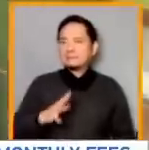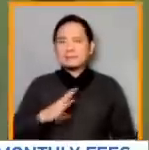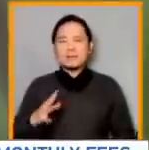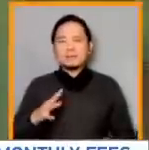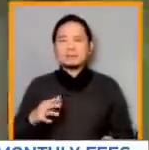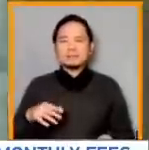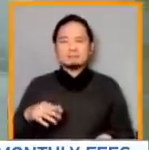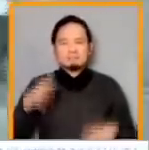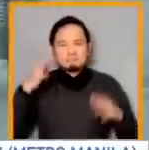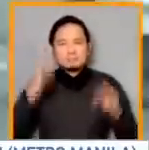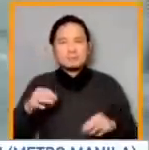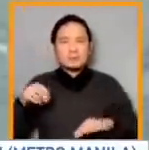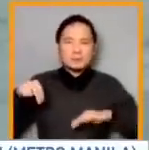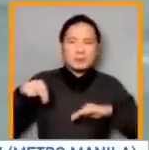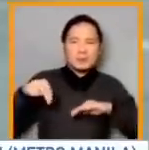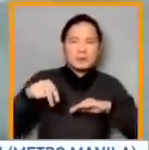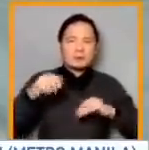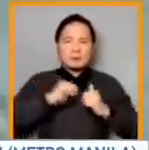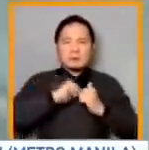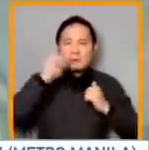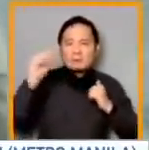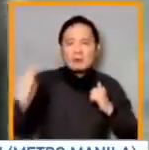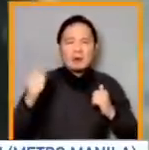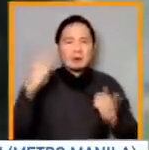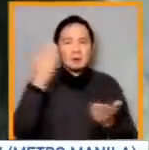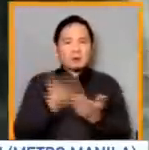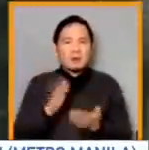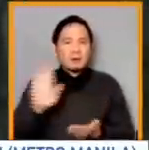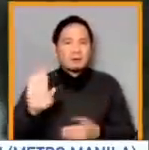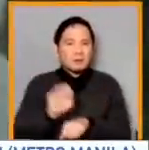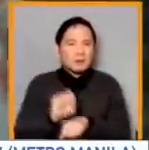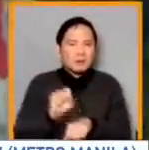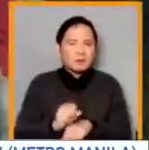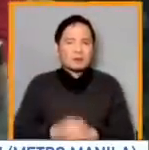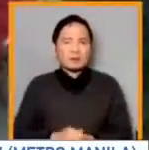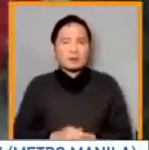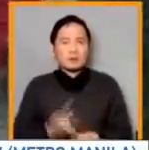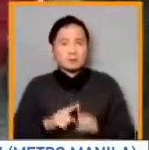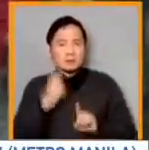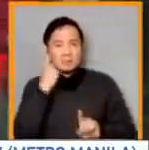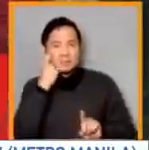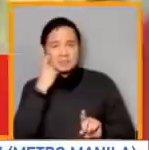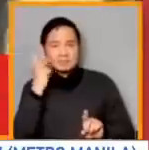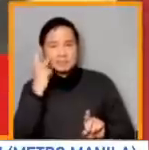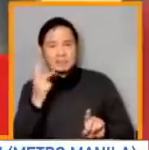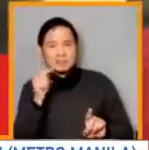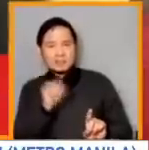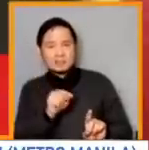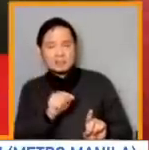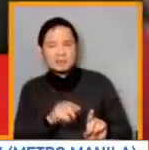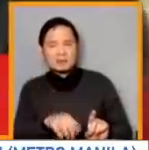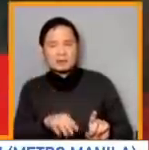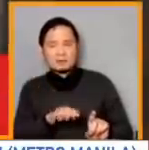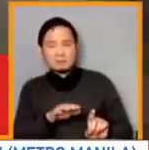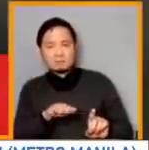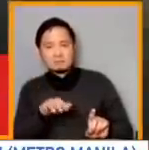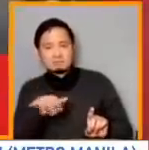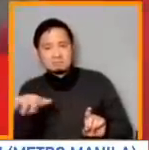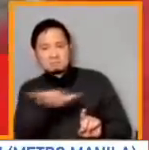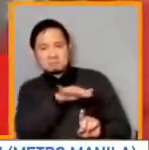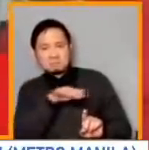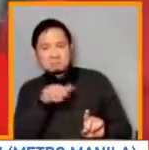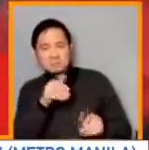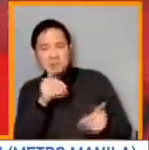mga destinasyon, sa kanilang mga trabaho. Kanina, makikita natin, nandun pa tayo dun sa bandang dulo doon